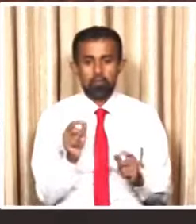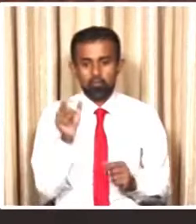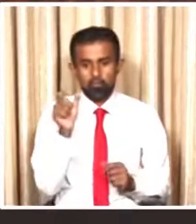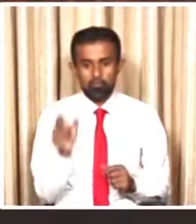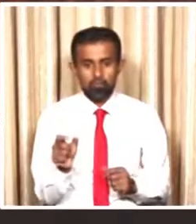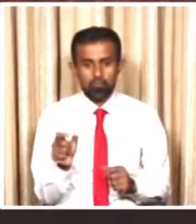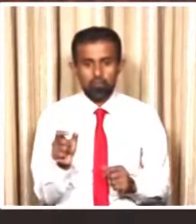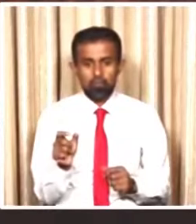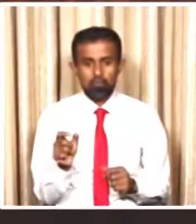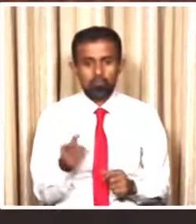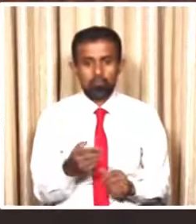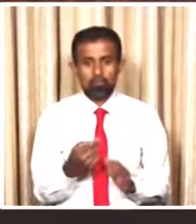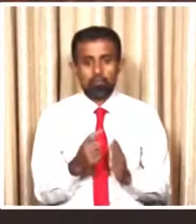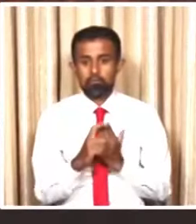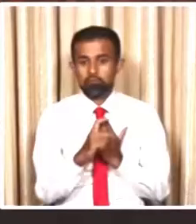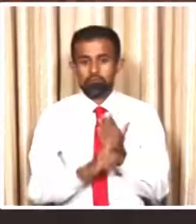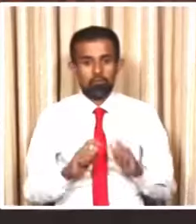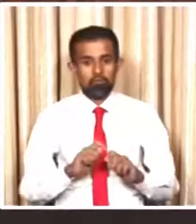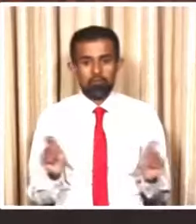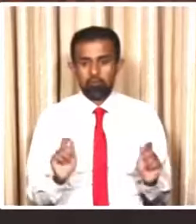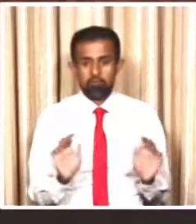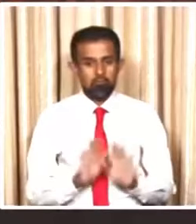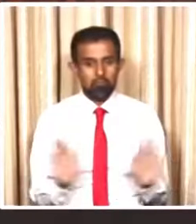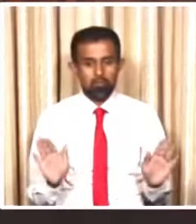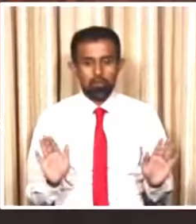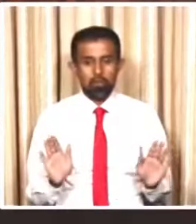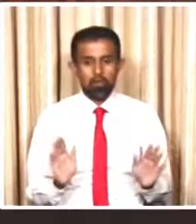මන්ත්‍රීතුමාලා වුණයි කියලා මේ සභාවේ රීති කඩන්න දෙන්න බෑ. හරි.